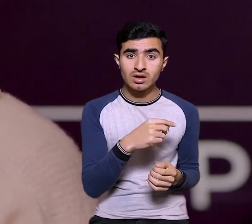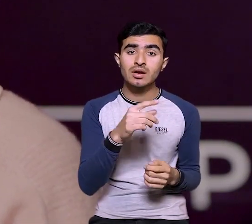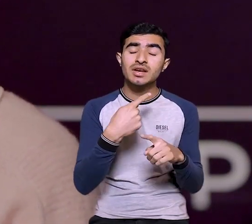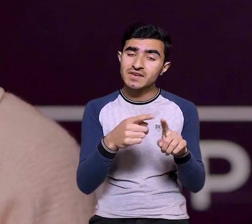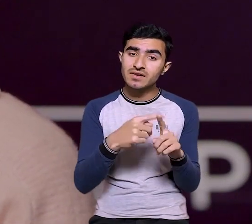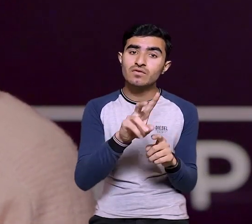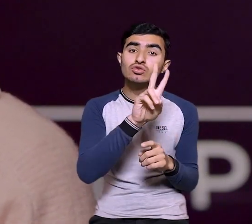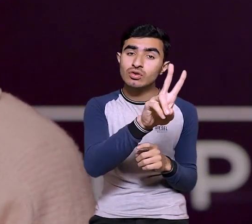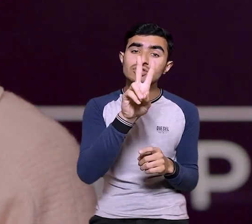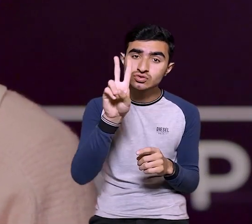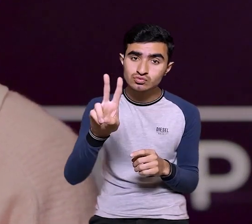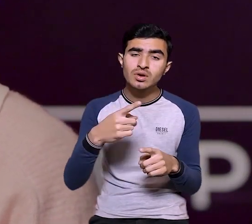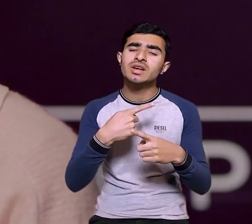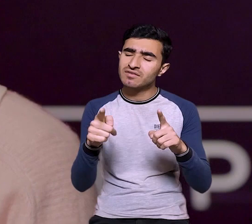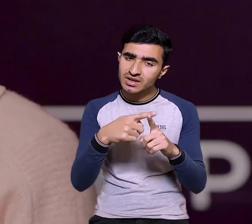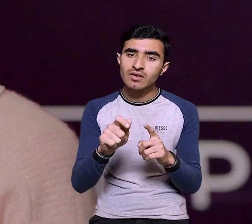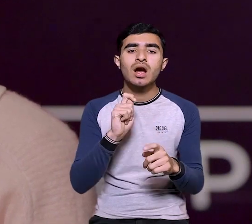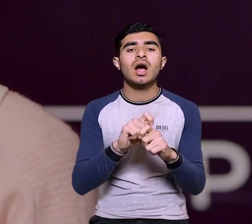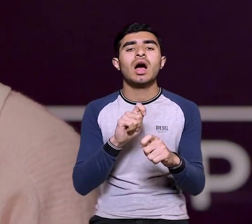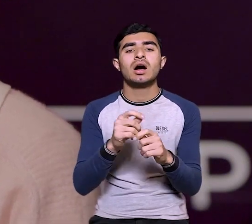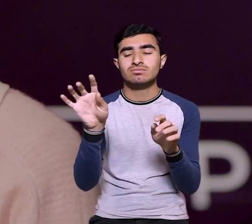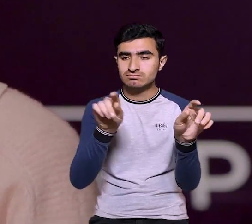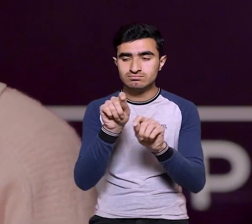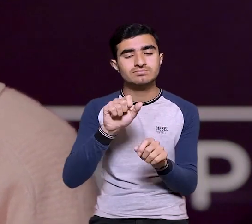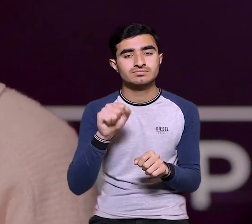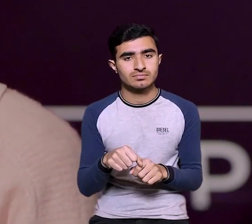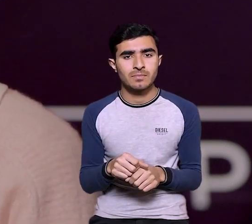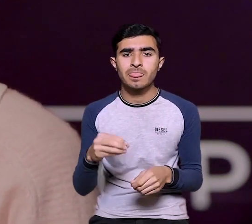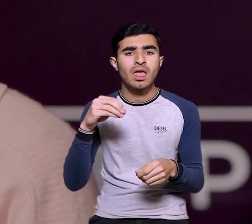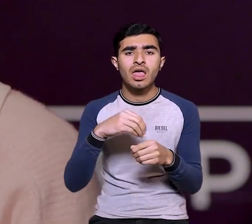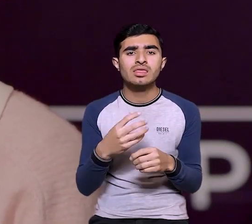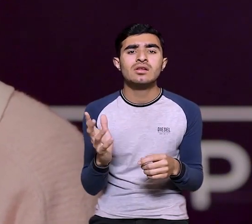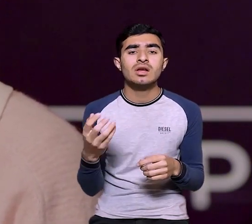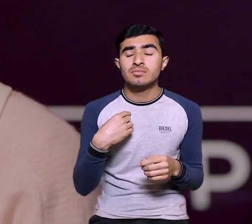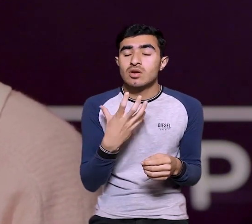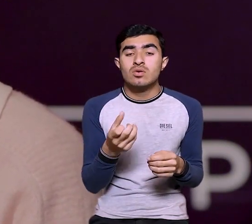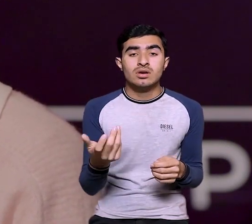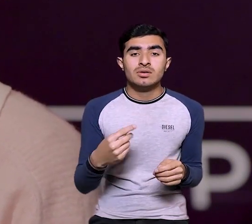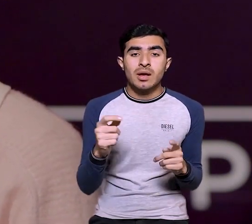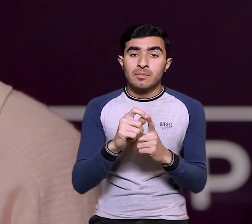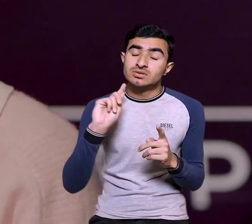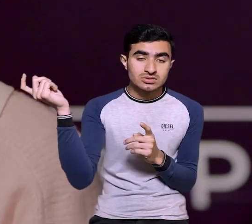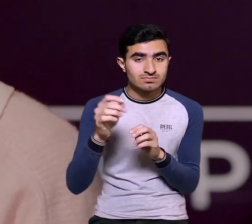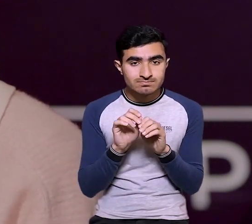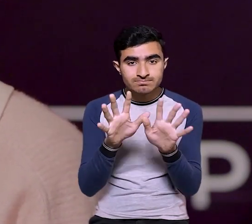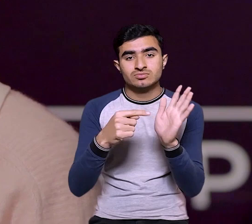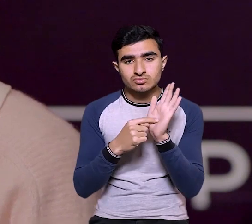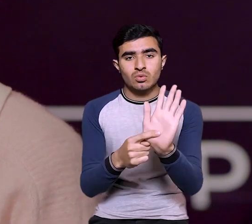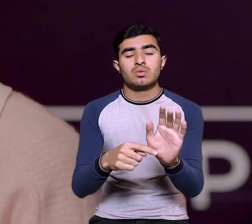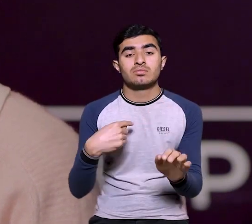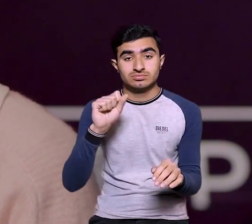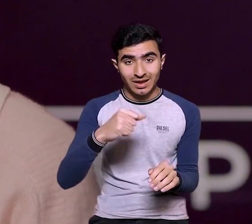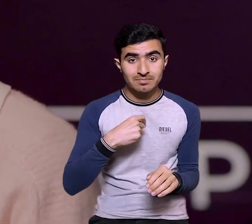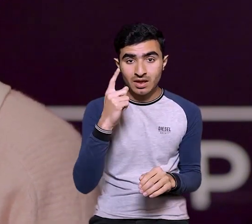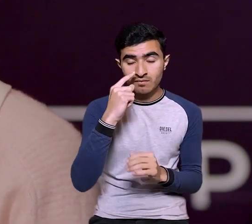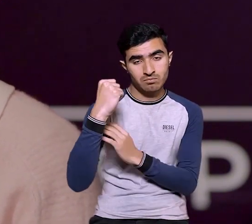डिफरेंट बिजनेस डिसिपल से आती हैं और हम चाहते हैं कि ये हम पाकिस्तान को बताएं और दुनिया को बताएं कि हमारी ख़वातीन 20-22 कौन से डिसिपल